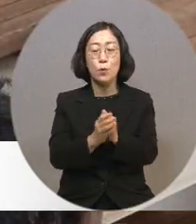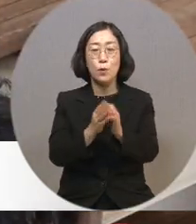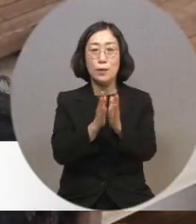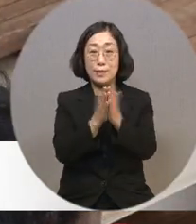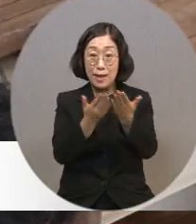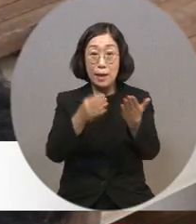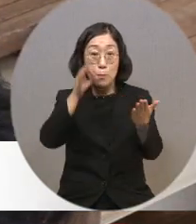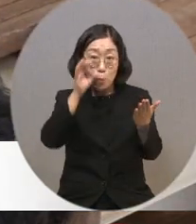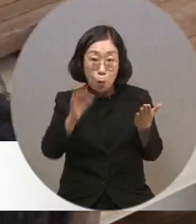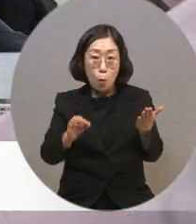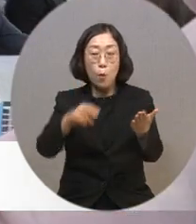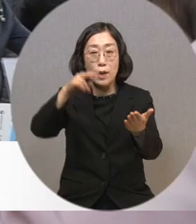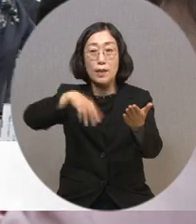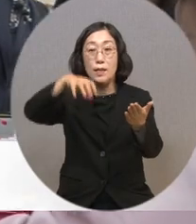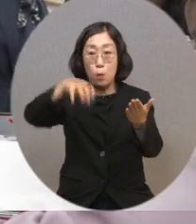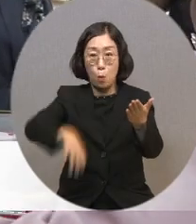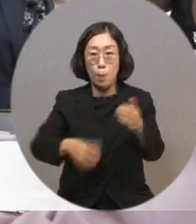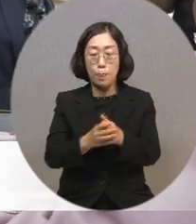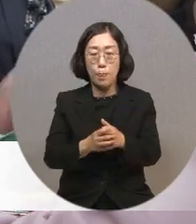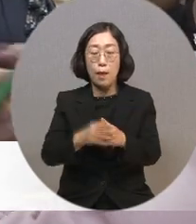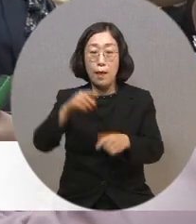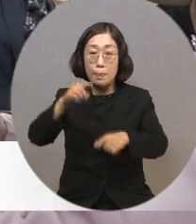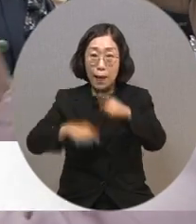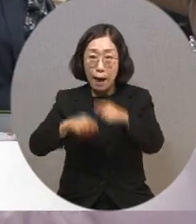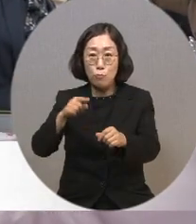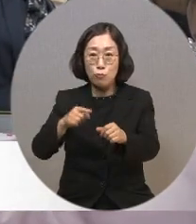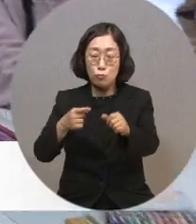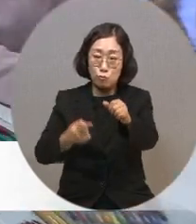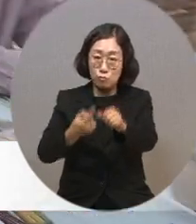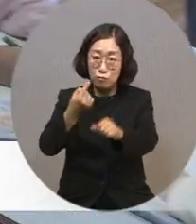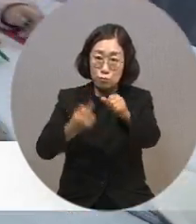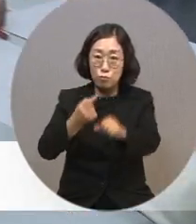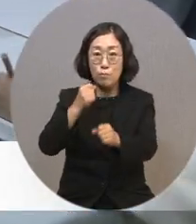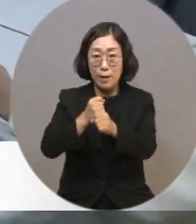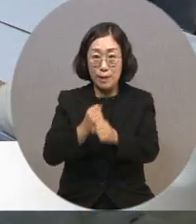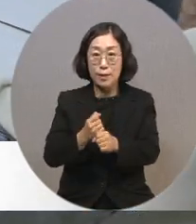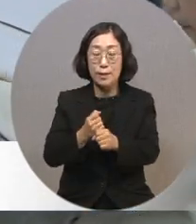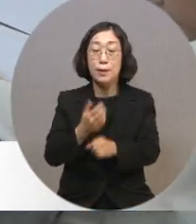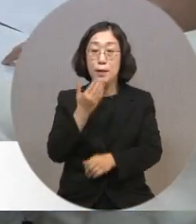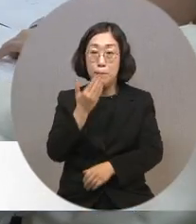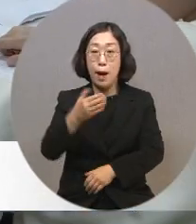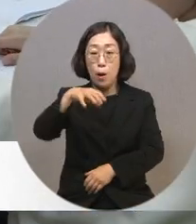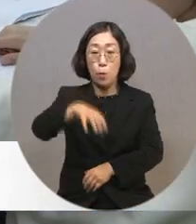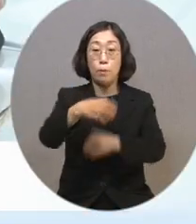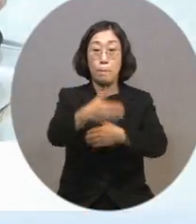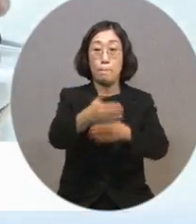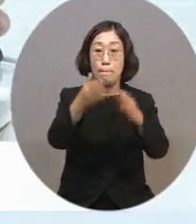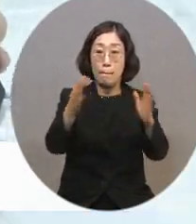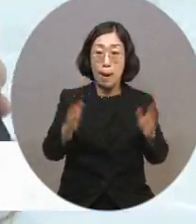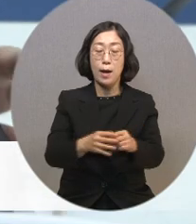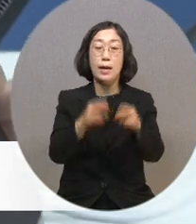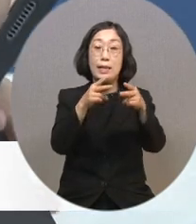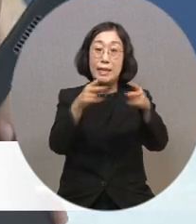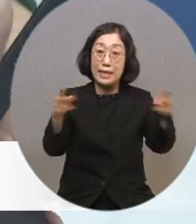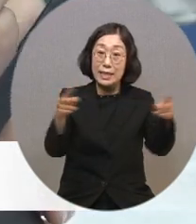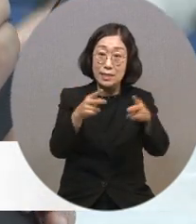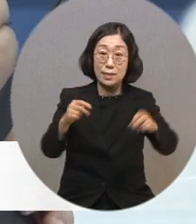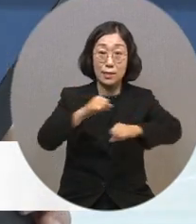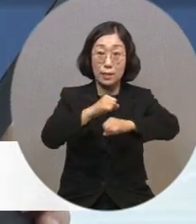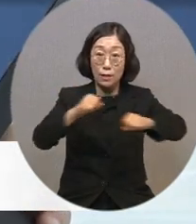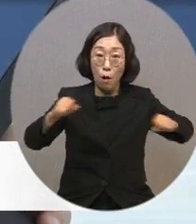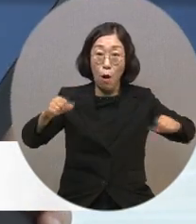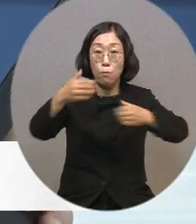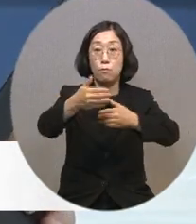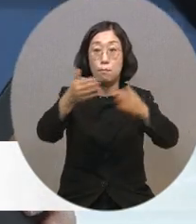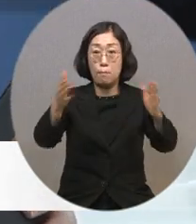예술정원 그림책방과 목공 및 공예 작업이 가능한 손작업장이 마련돼 있고 2층